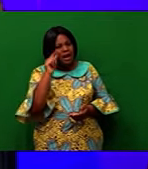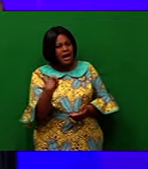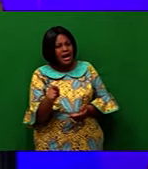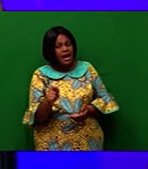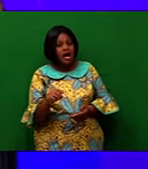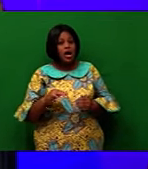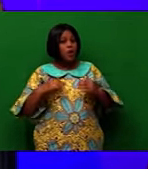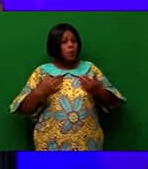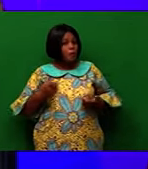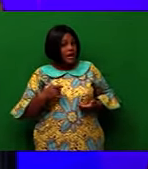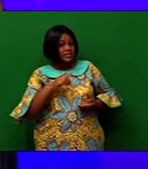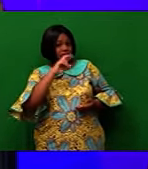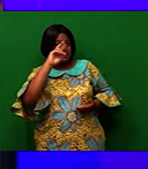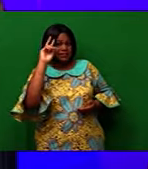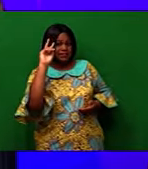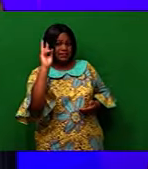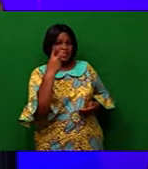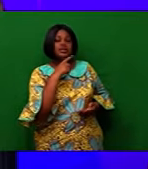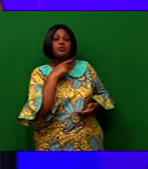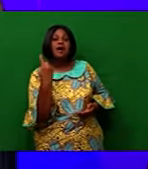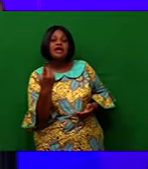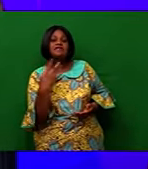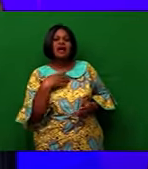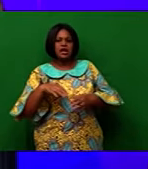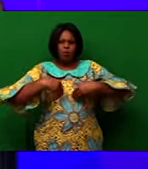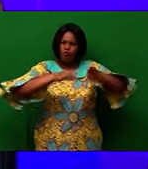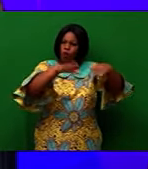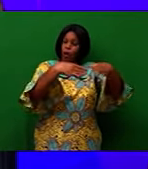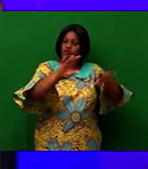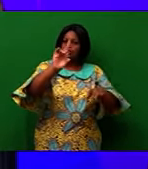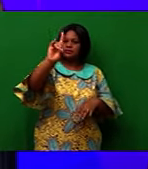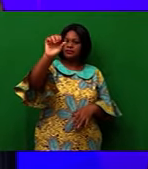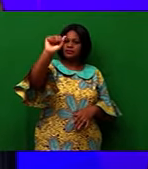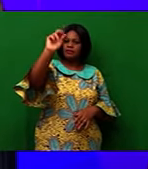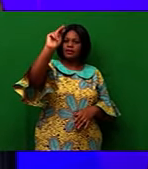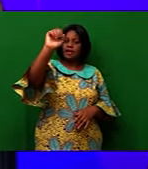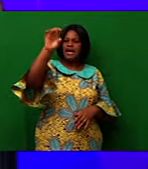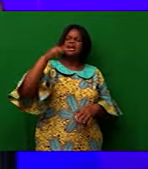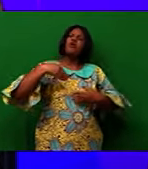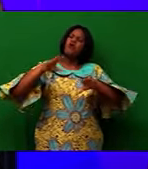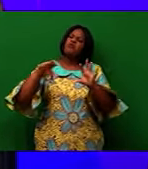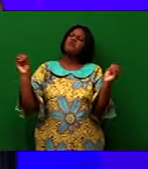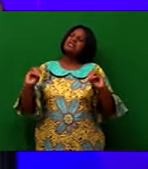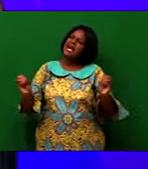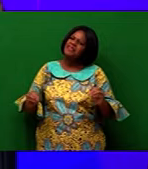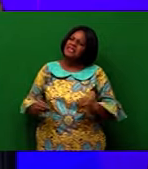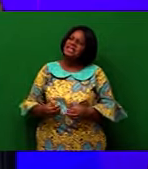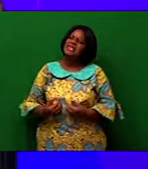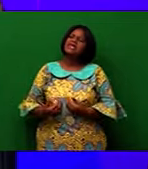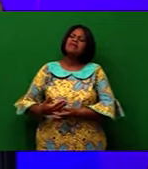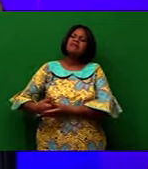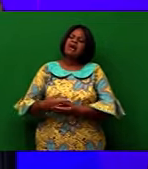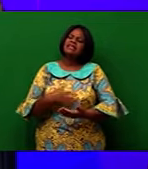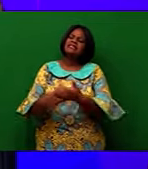rinodzinga uyu Haga oramba obvapo vonetsana vachidzinga vasina chavakabata nehondo yatinoona nhasi uno